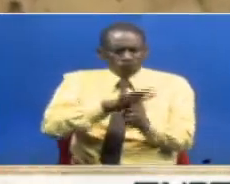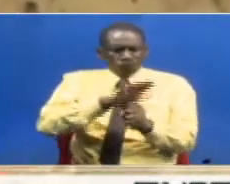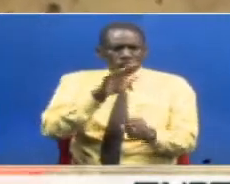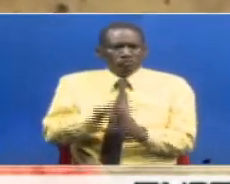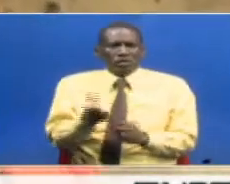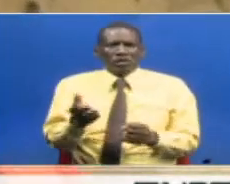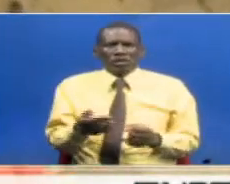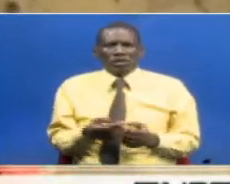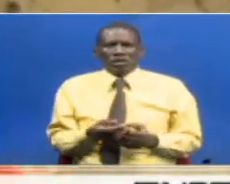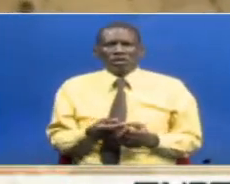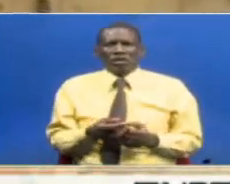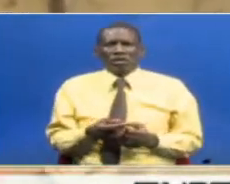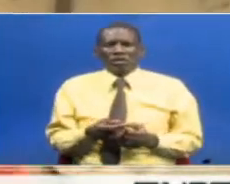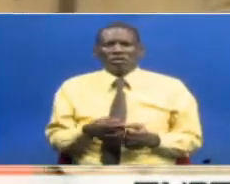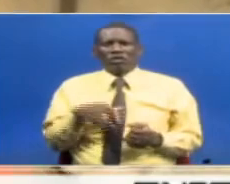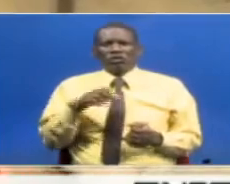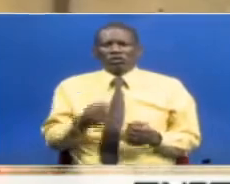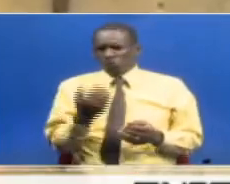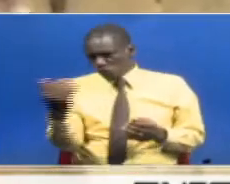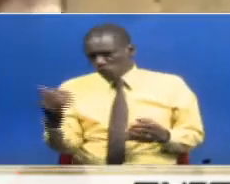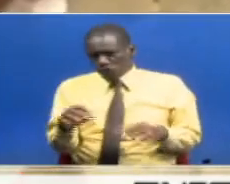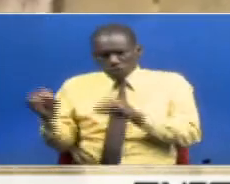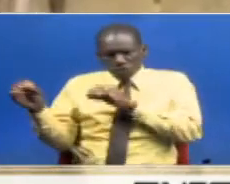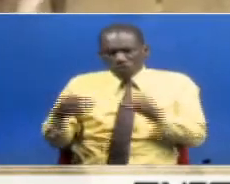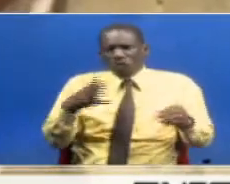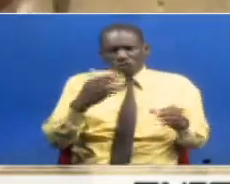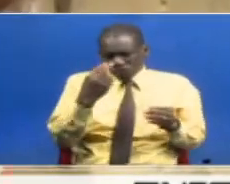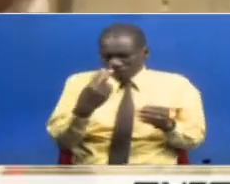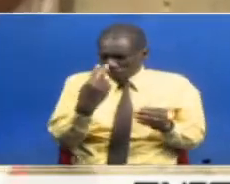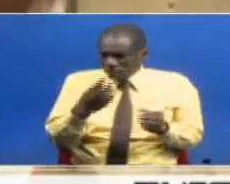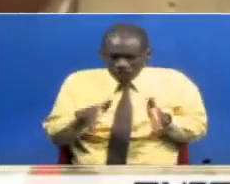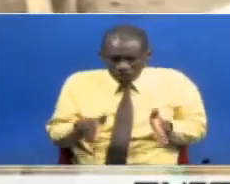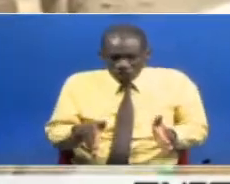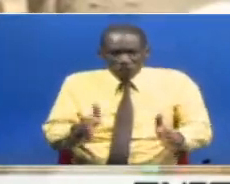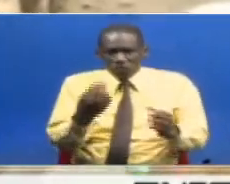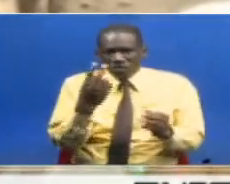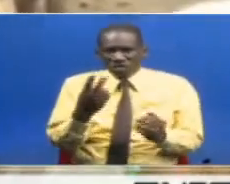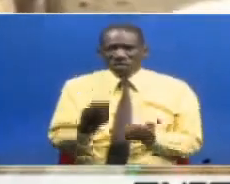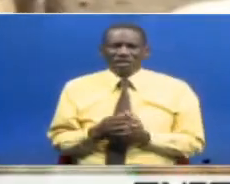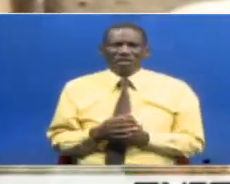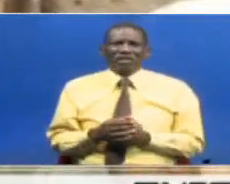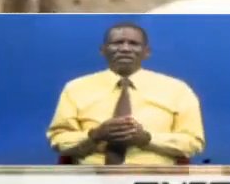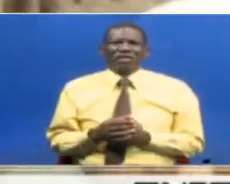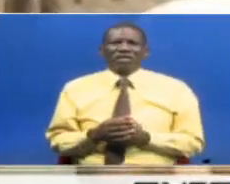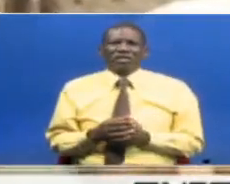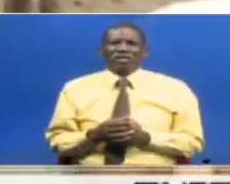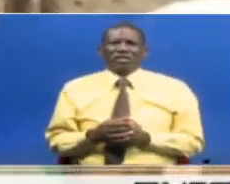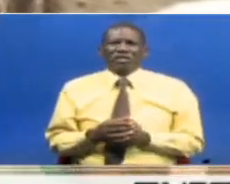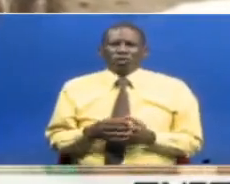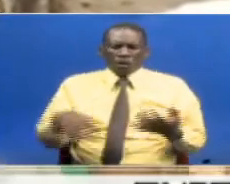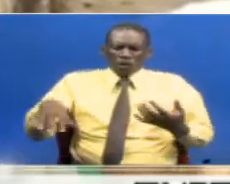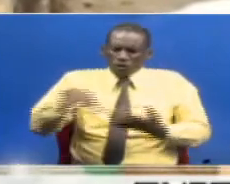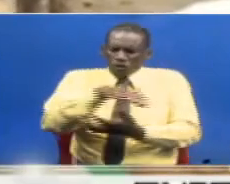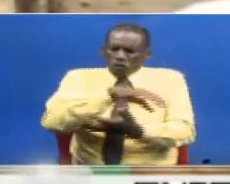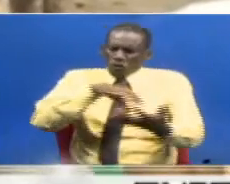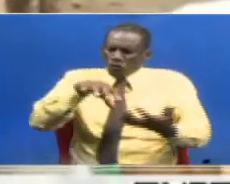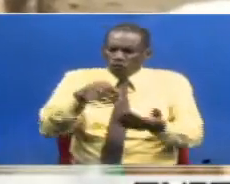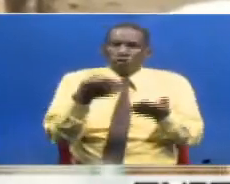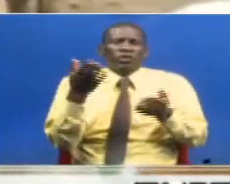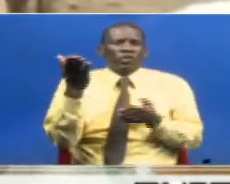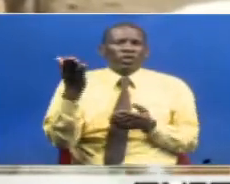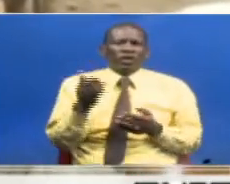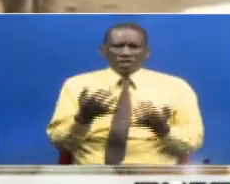Mzigo unatolewa Honda, watoto wanasimama barabara, ujaona watoto wanabeba zombo. Ni taharuki sahihi.